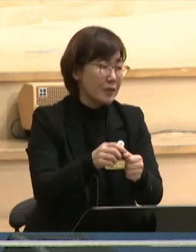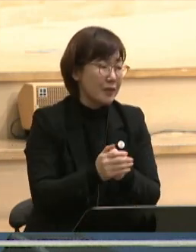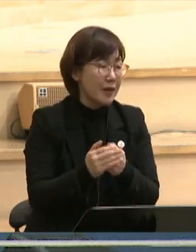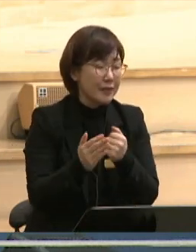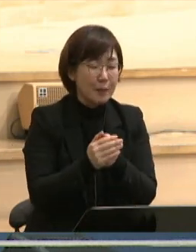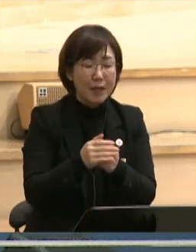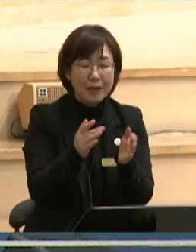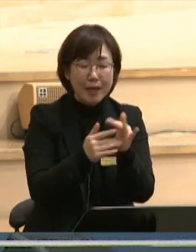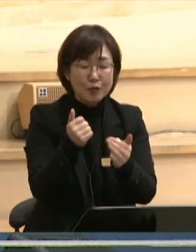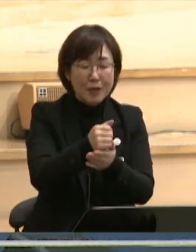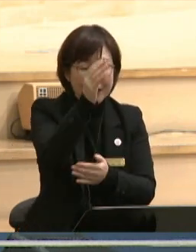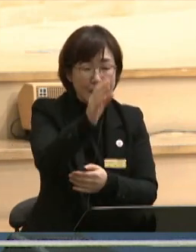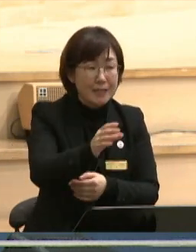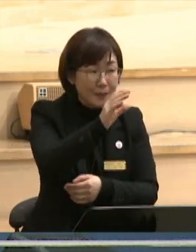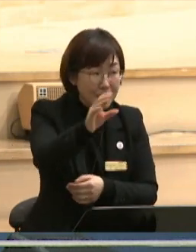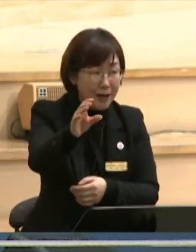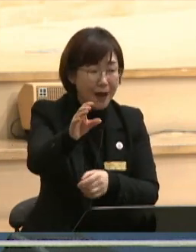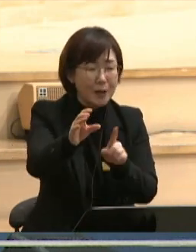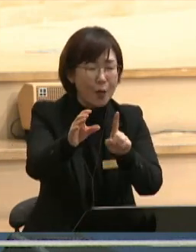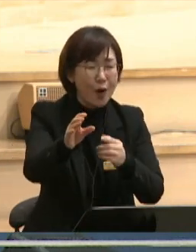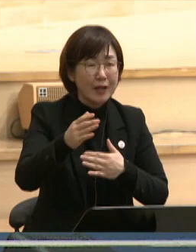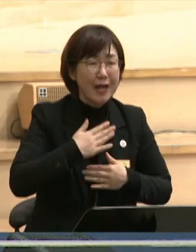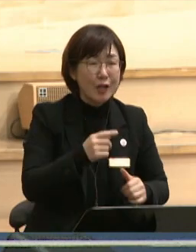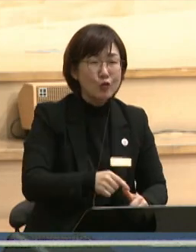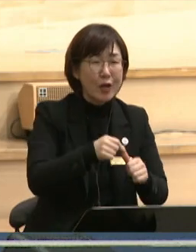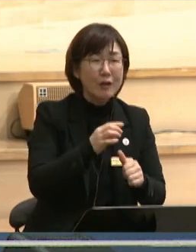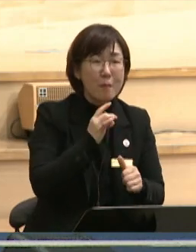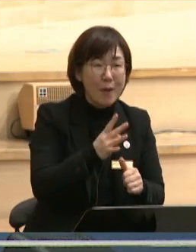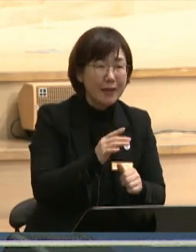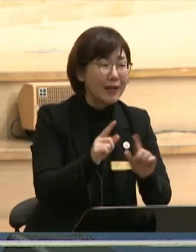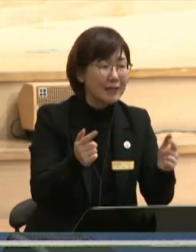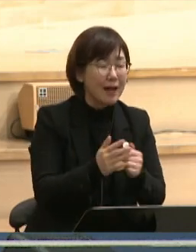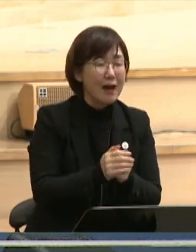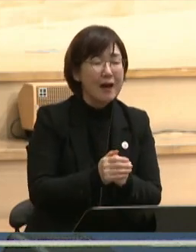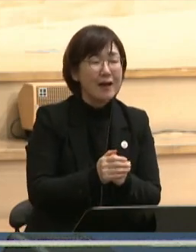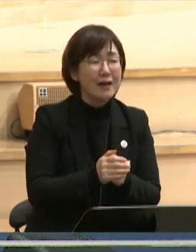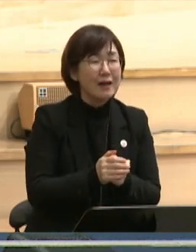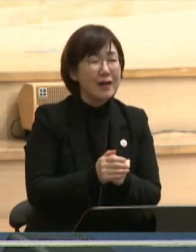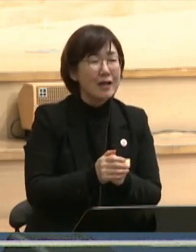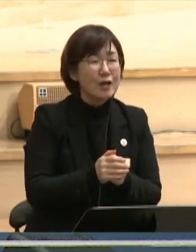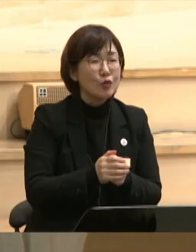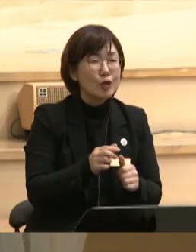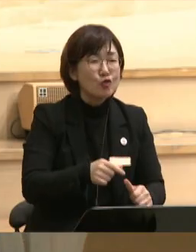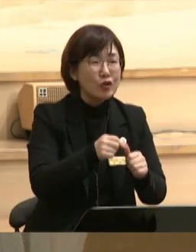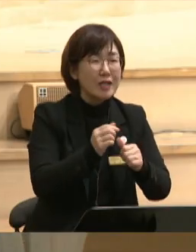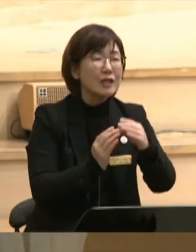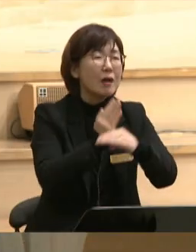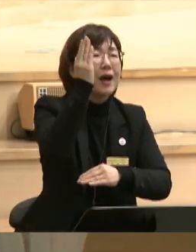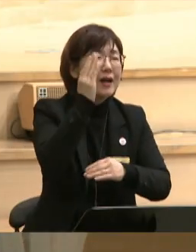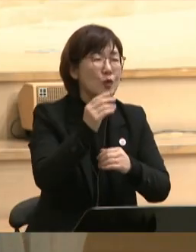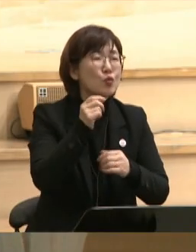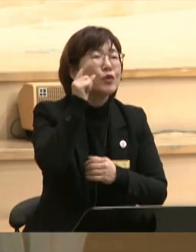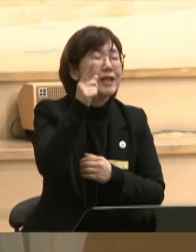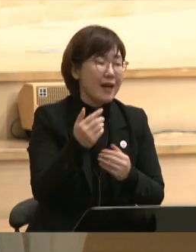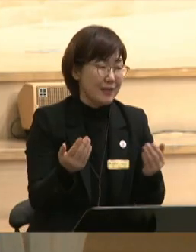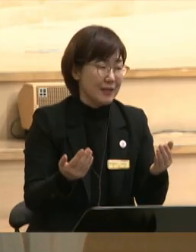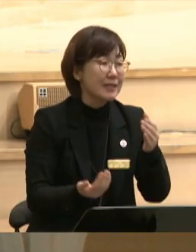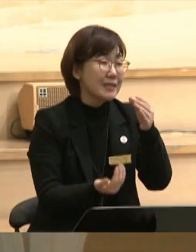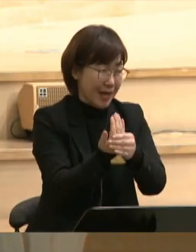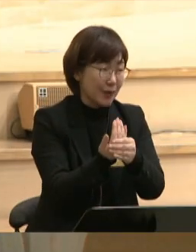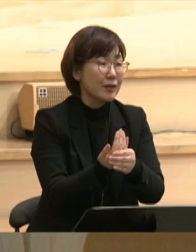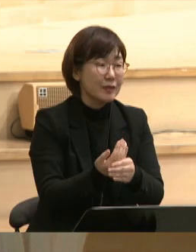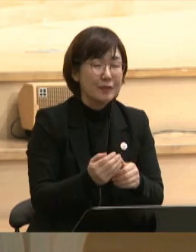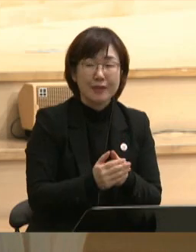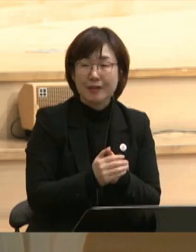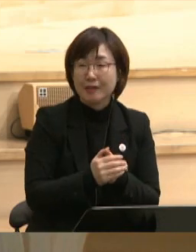우리의 구원을 넘어서는 위대한 사건입니다 그래서 에베소서 1장 10절에서 뭐라고 이야기하냐